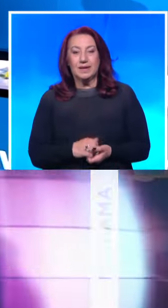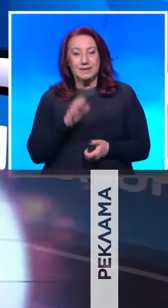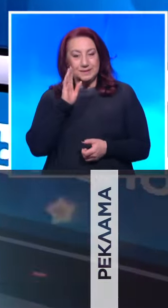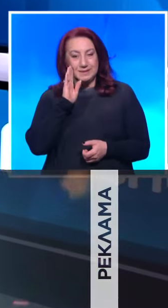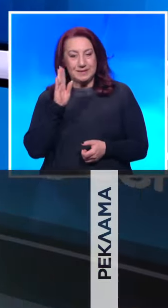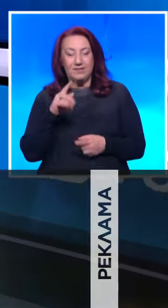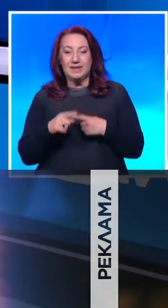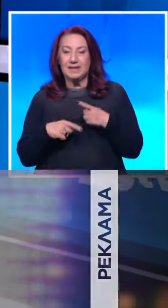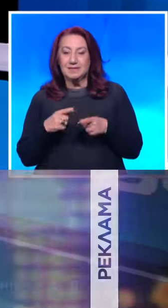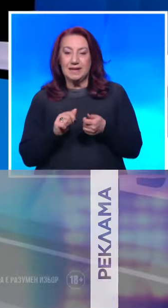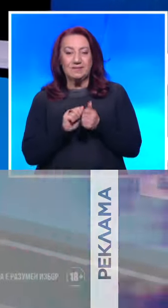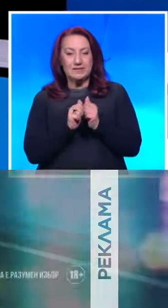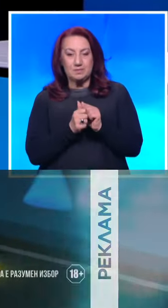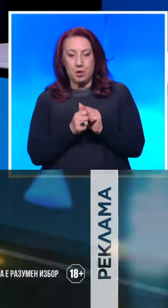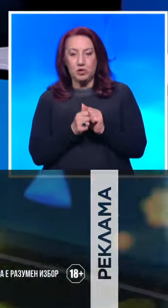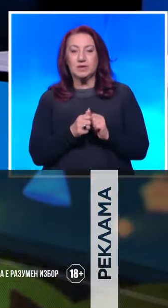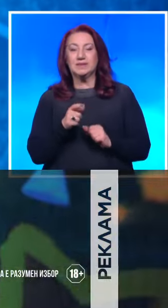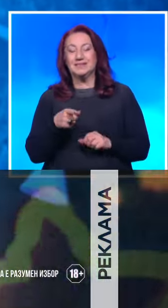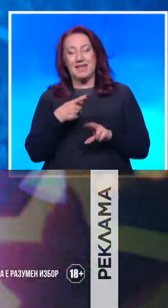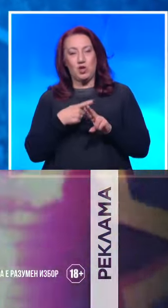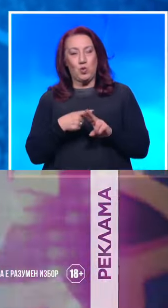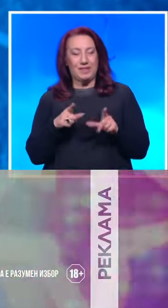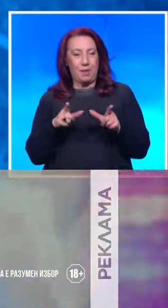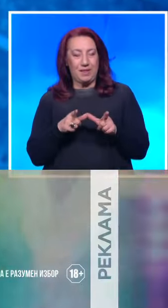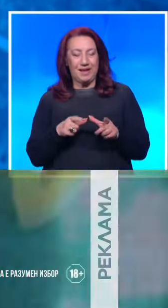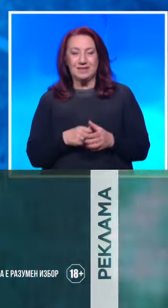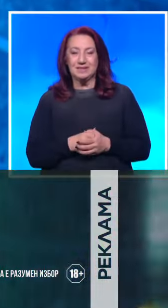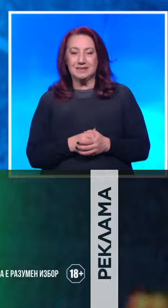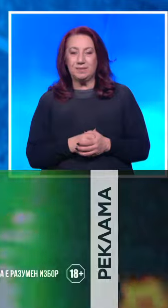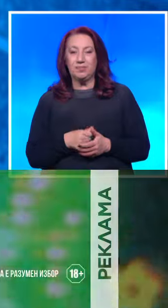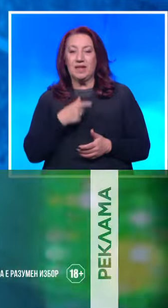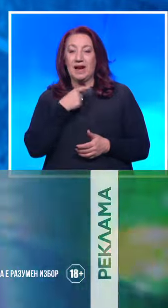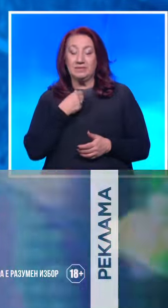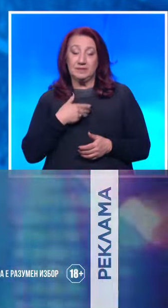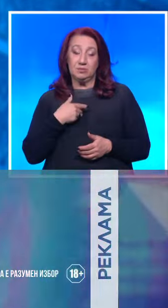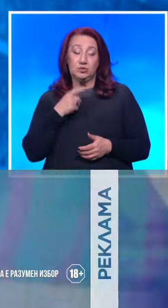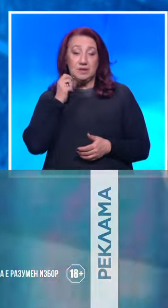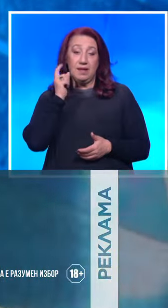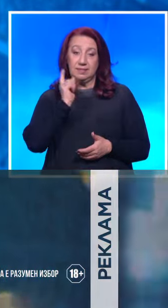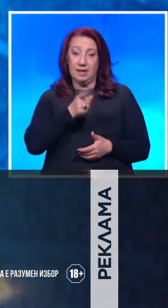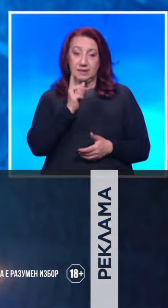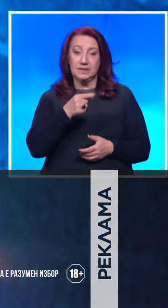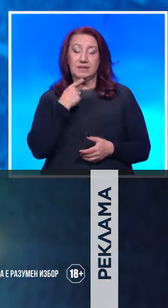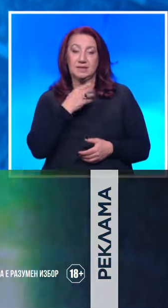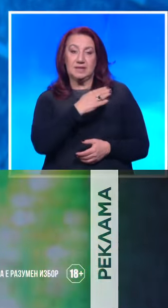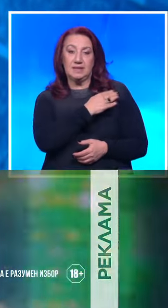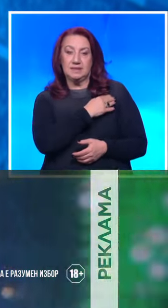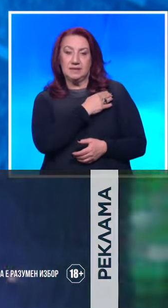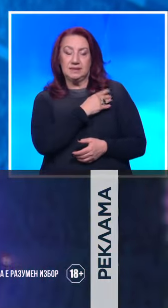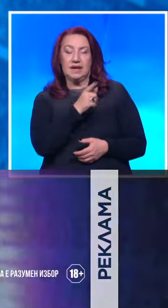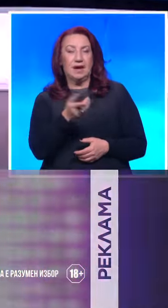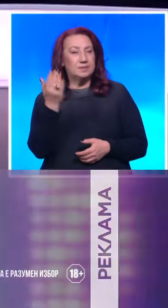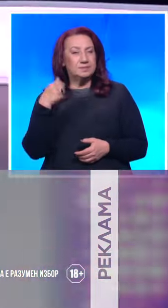Здравейте, следва Спорт по BTV. Аз съм Николета Маданска. Левски поиска наказание за ЦСКА след дербито, спечелено от армейците с